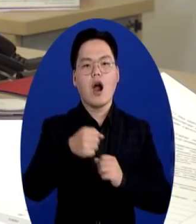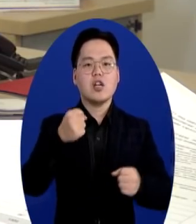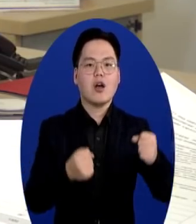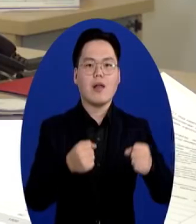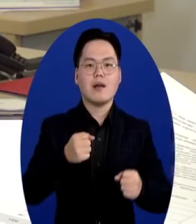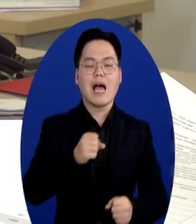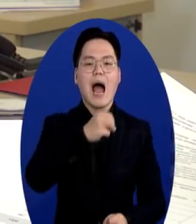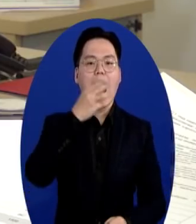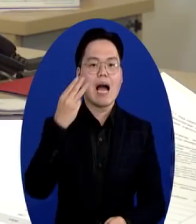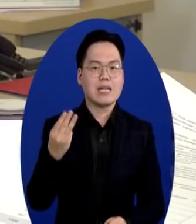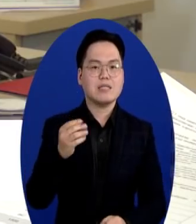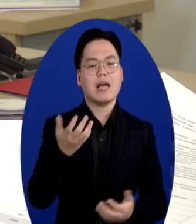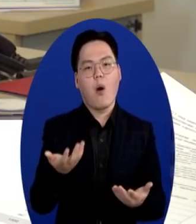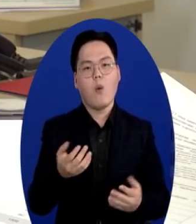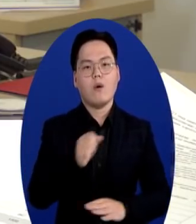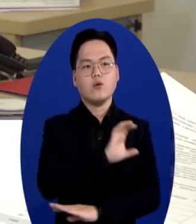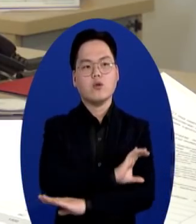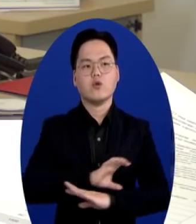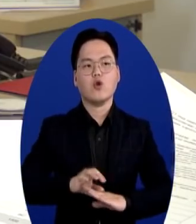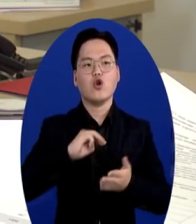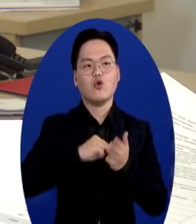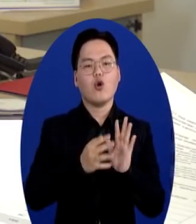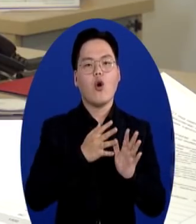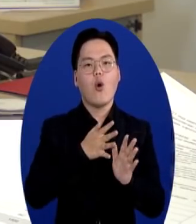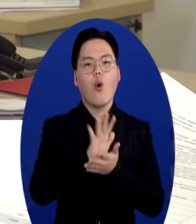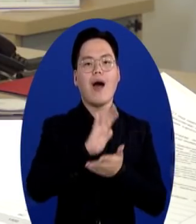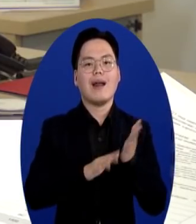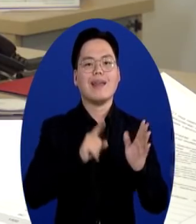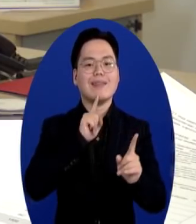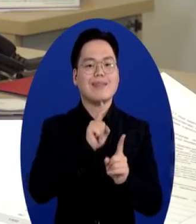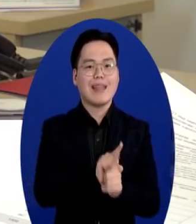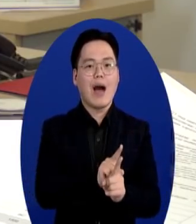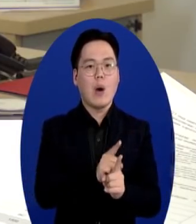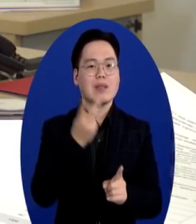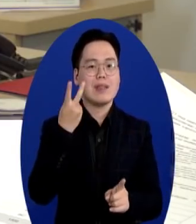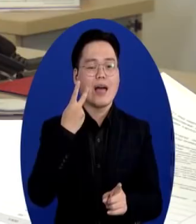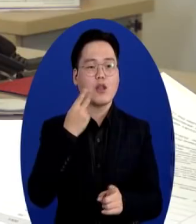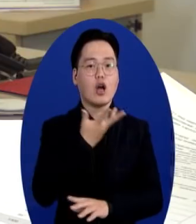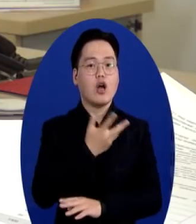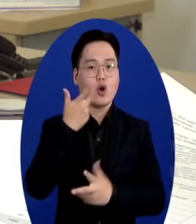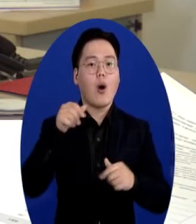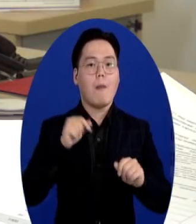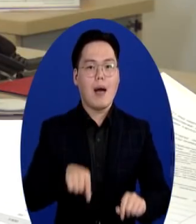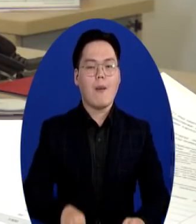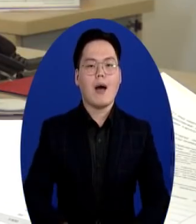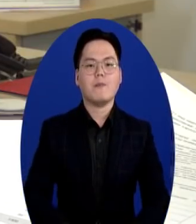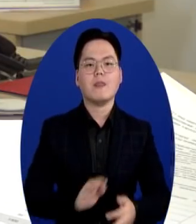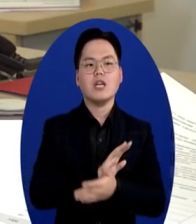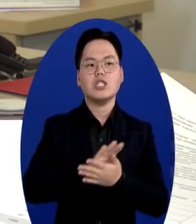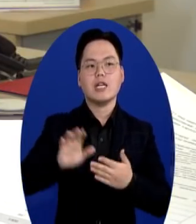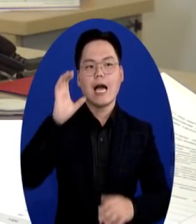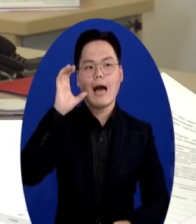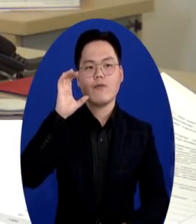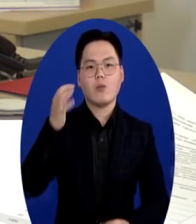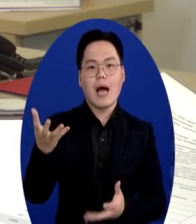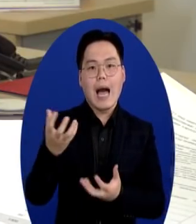холбоотой сургалтуудыг төлөвлөгөөний дагуу хуваарийн дагуу одоо тогтмол зохион байгуулж явуулдаг байгаа. Шинэ тээврийн хэрэгслийн төрлийг